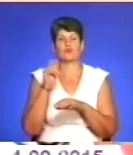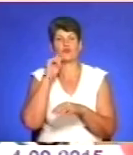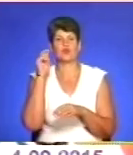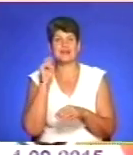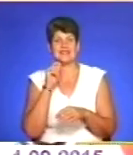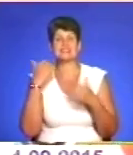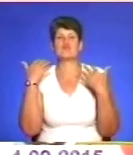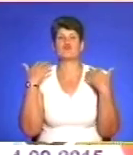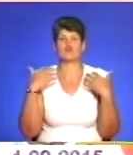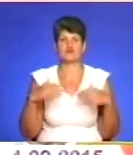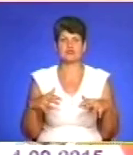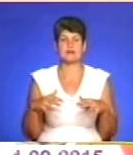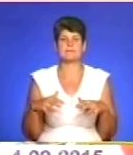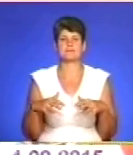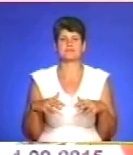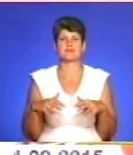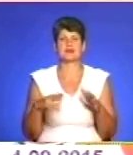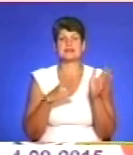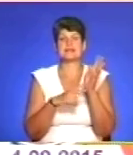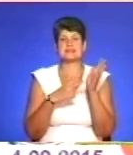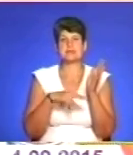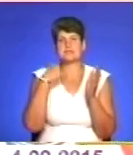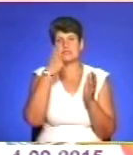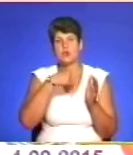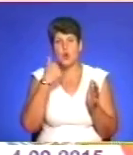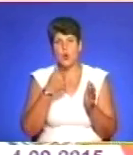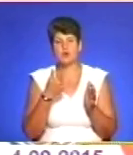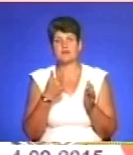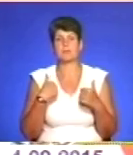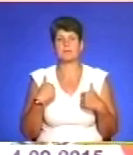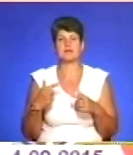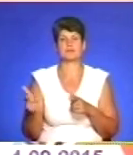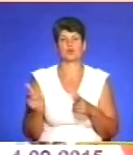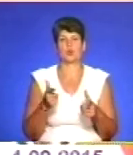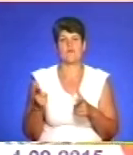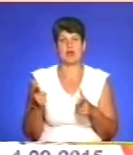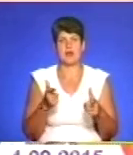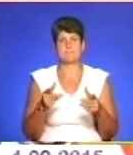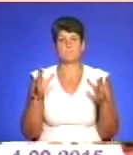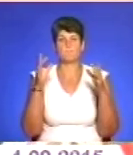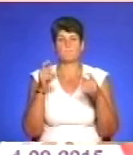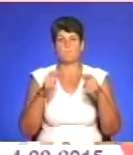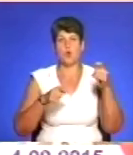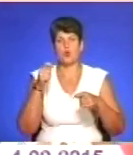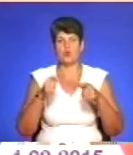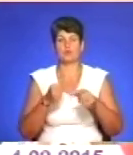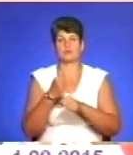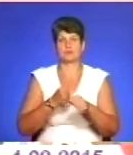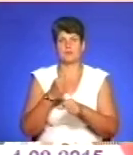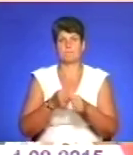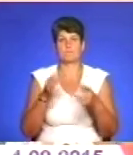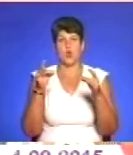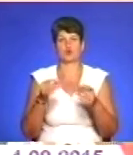вже понад 70 років. Ми заготовляємо молоко, переробляємо, виготовляємо